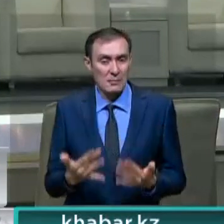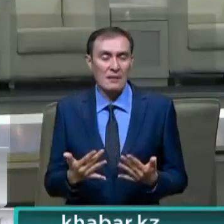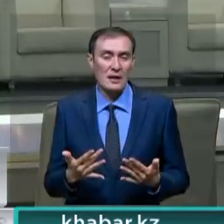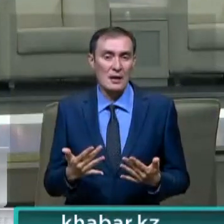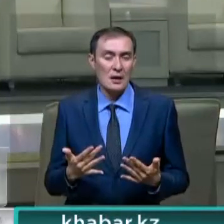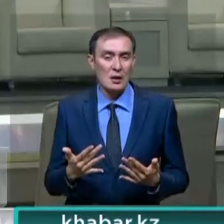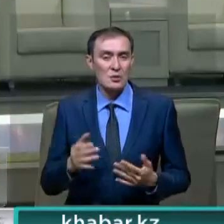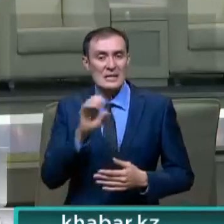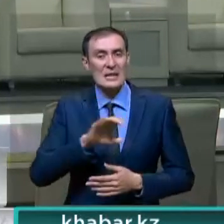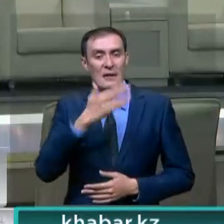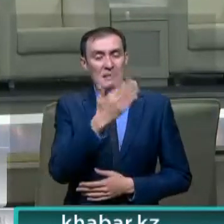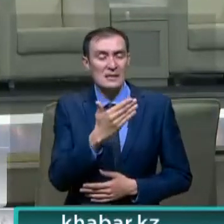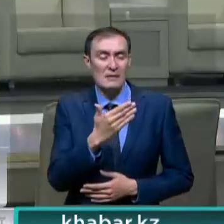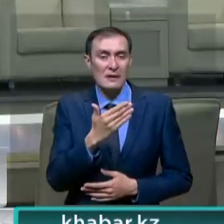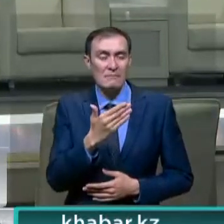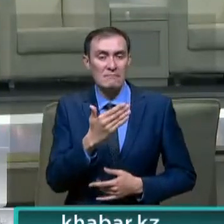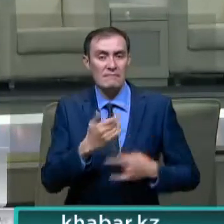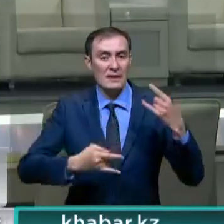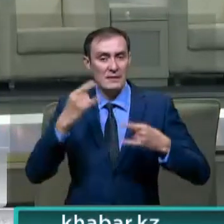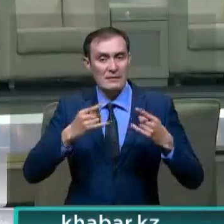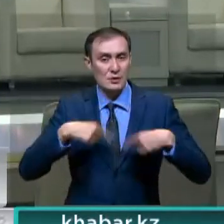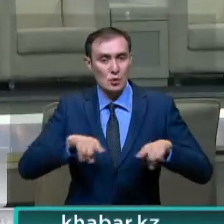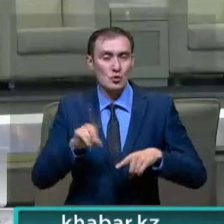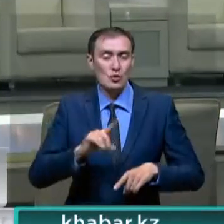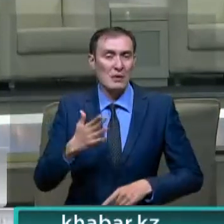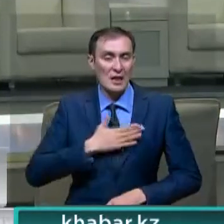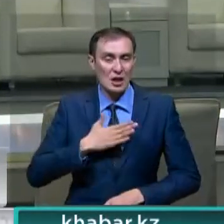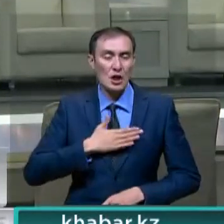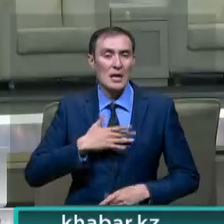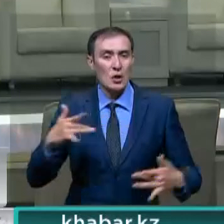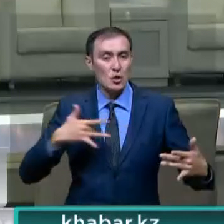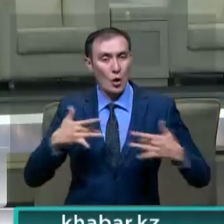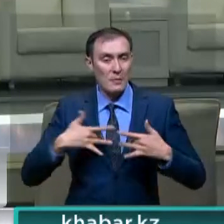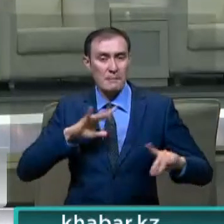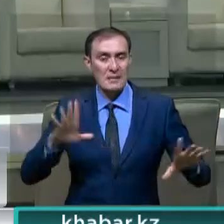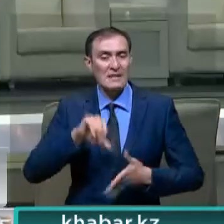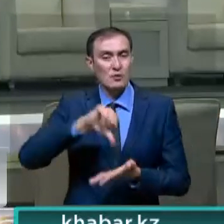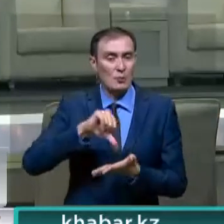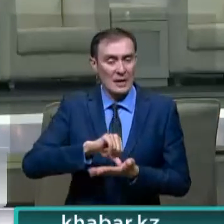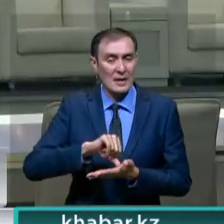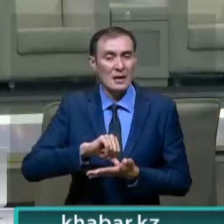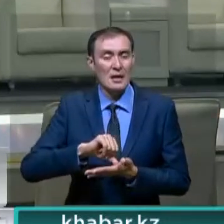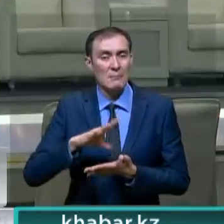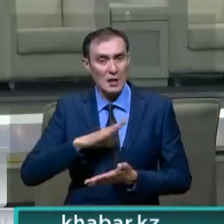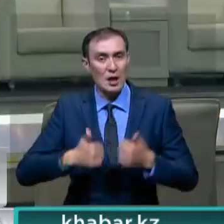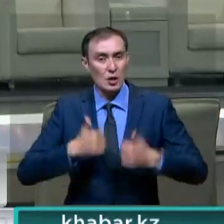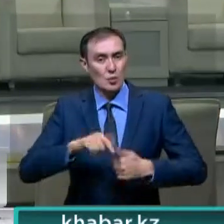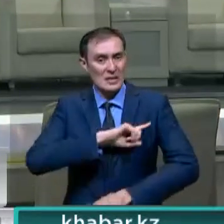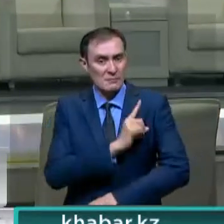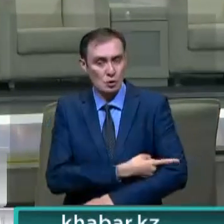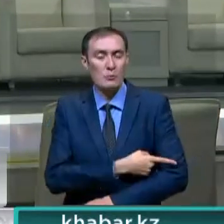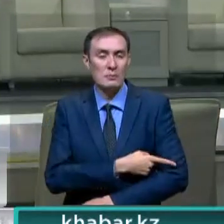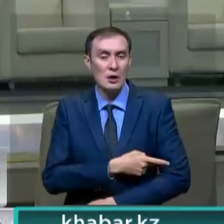очередь, Европейского вещательного союза, чтобы наш номер, да, наш номер, наше выступление нашего ребенка было конкурентоспособным по